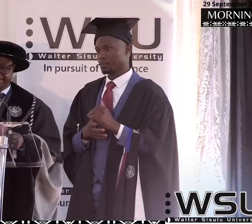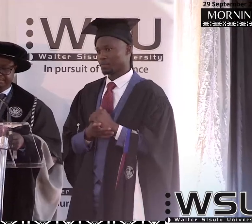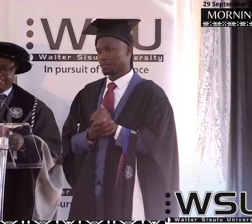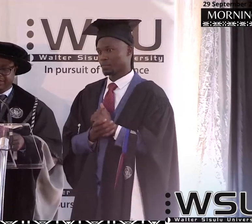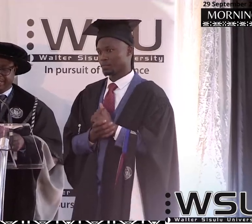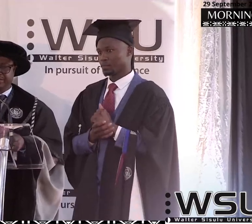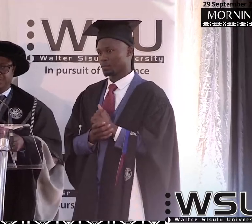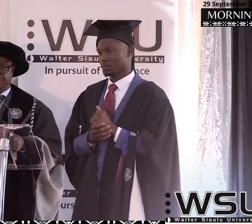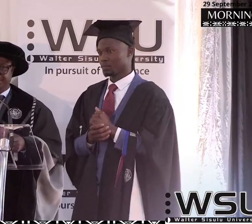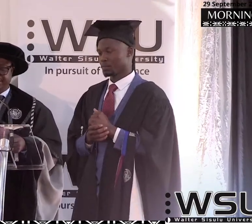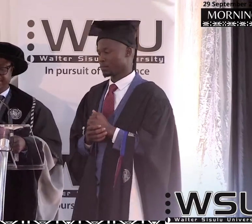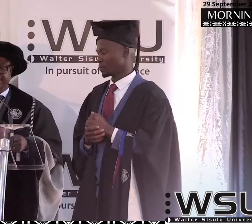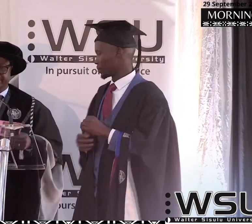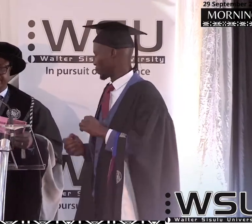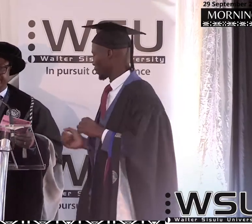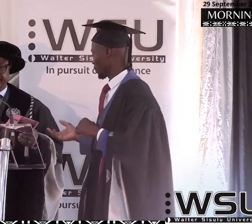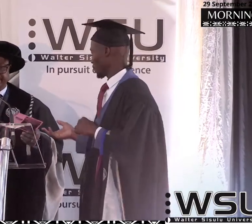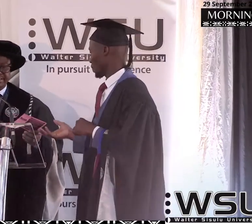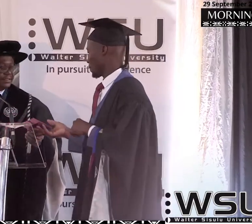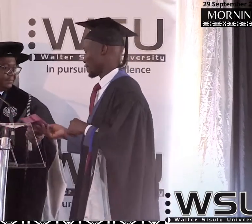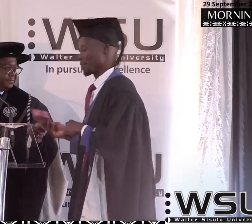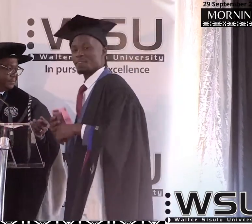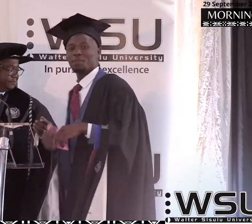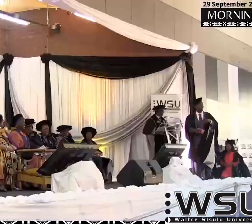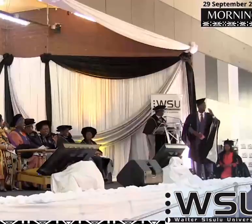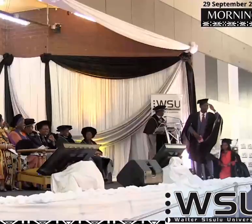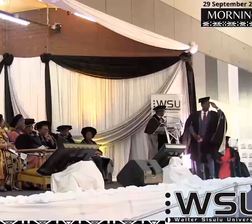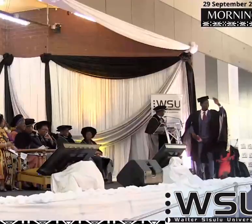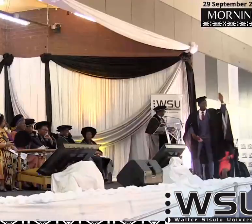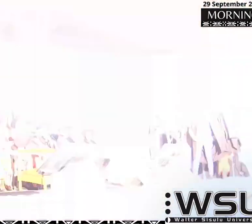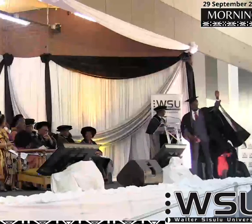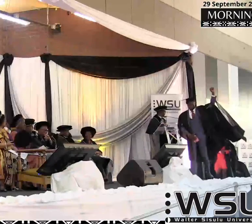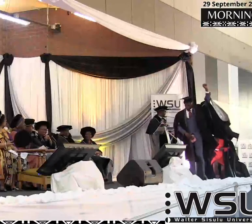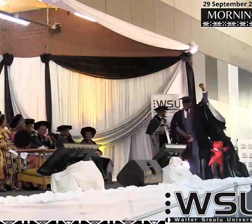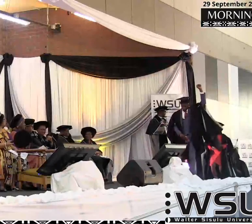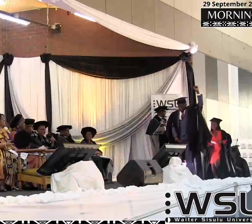Mkize Msawenkosi Christian.